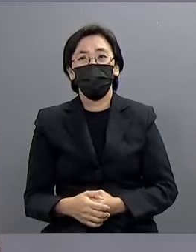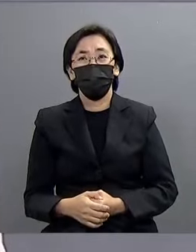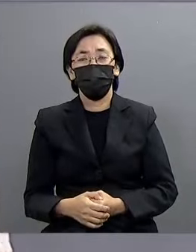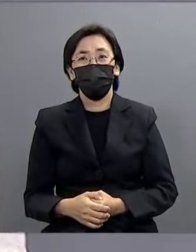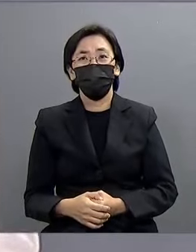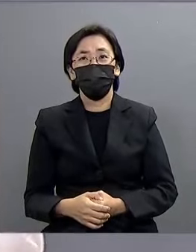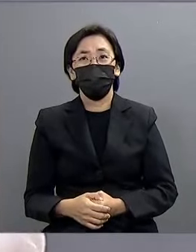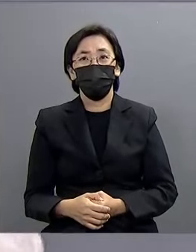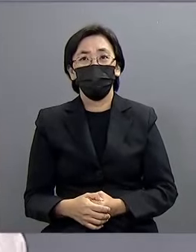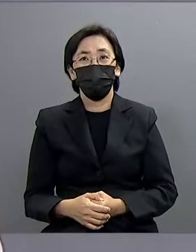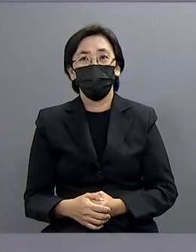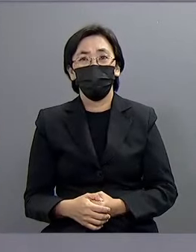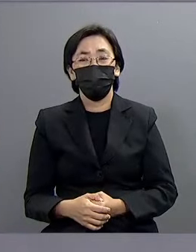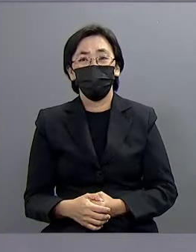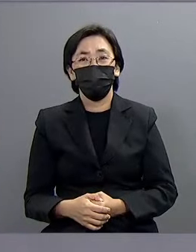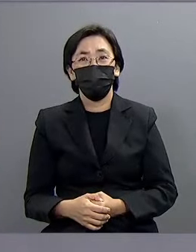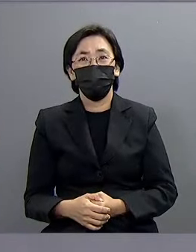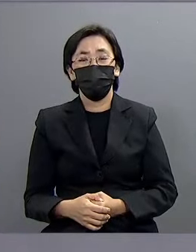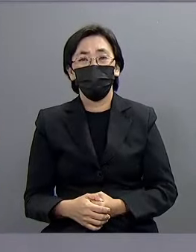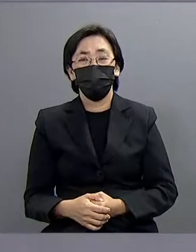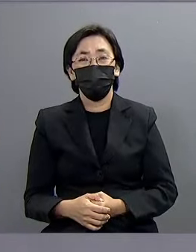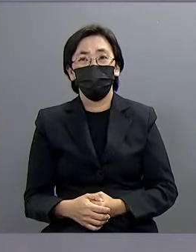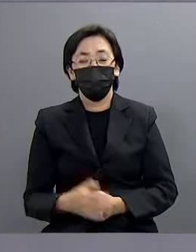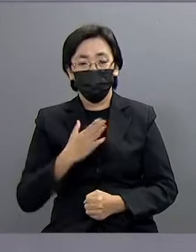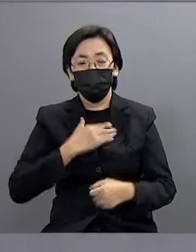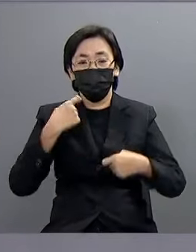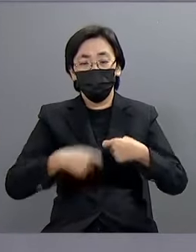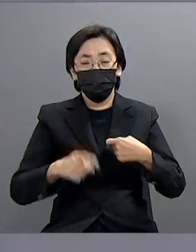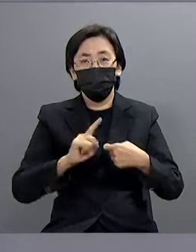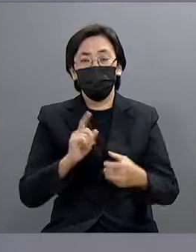คือถ้าเป็นยากสำหรับเบสคืออันที่